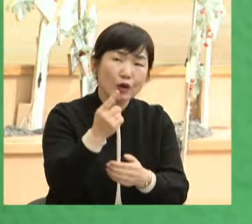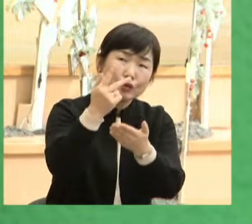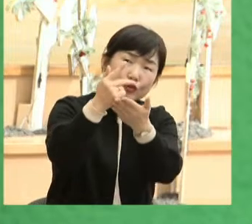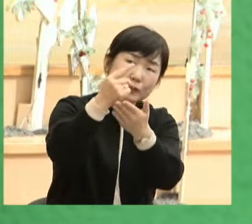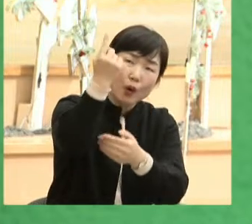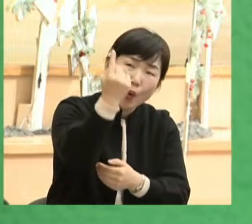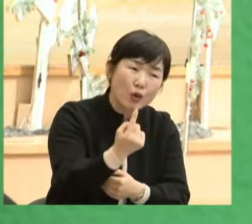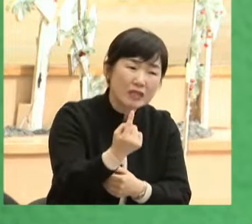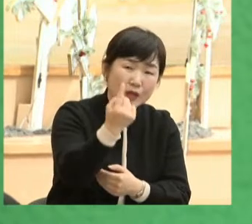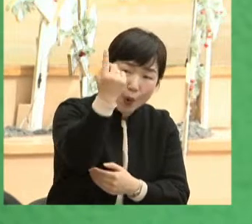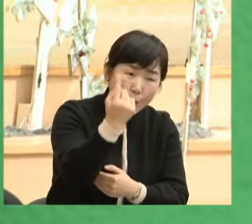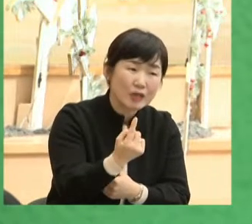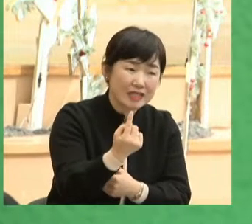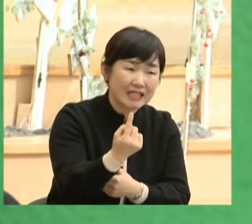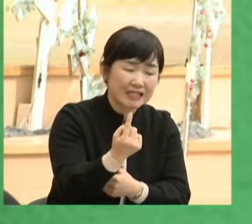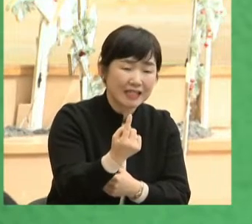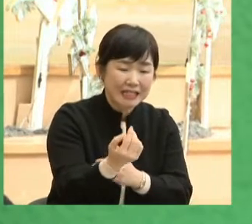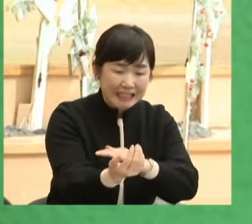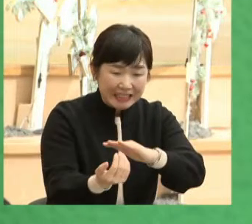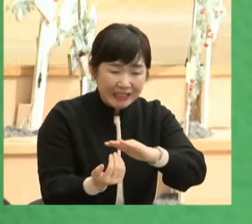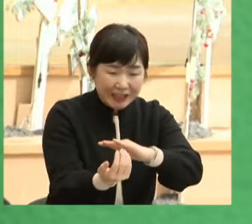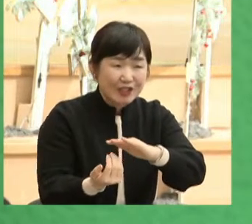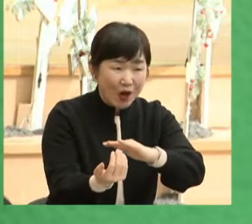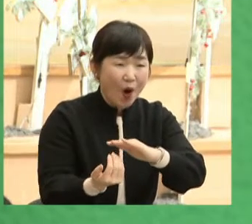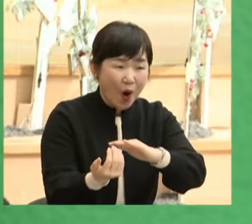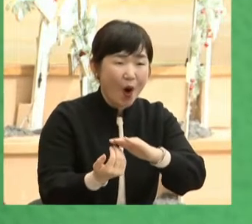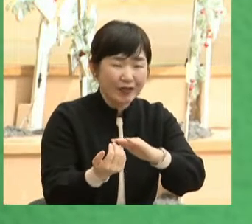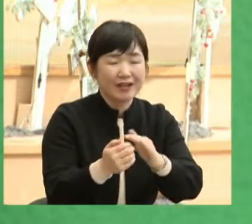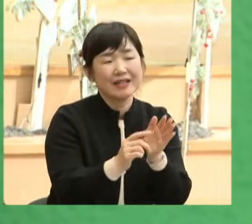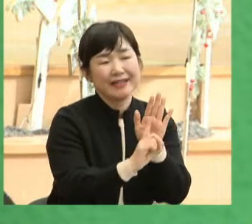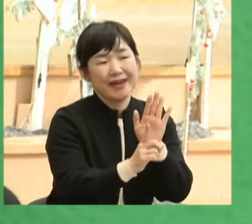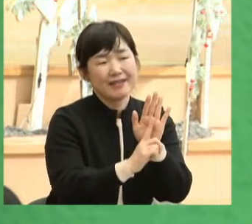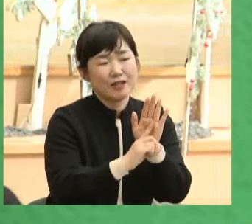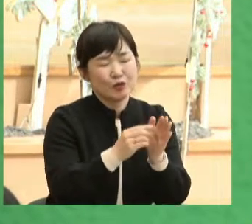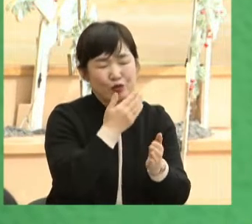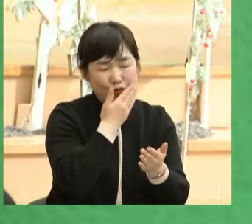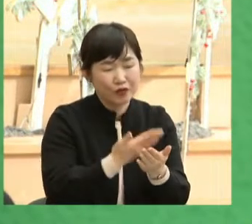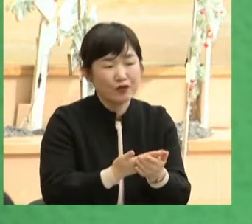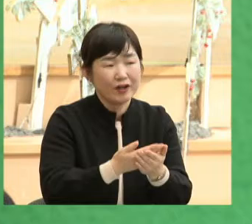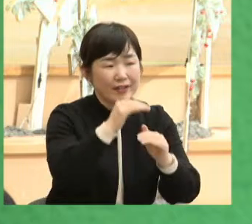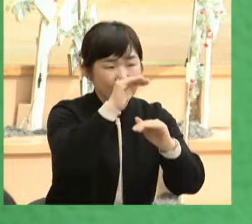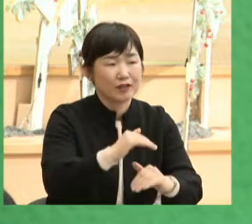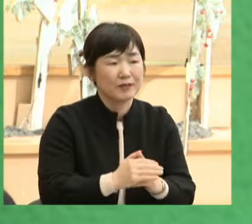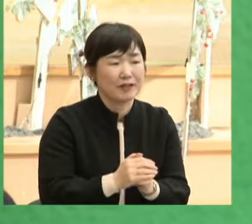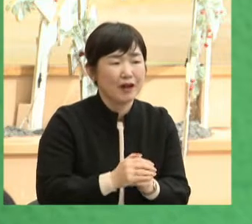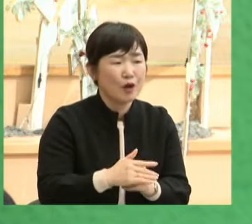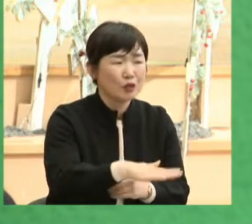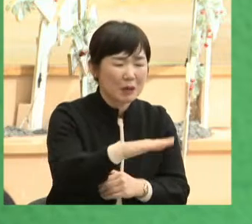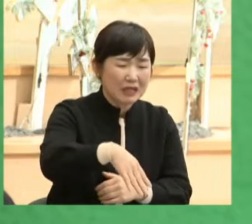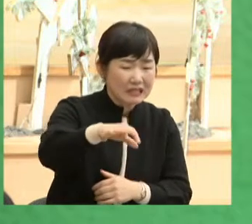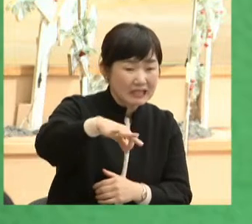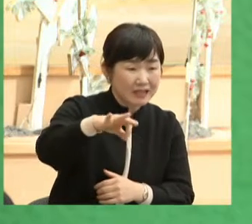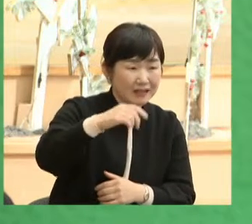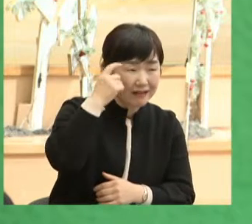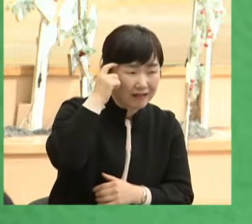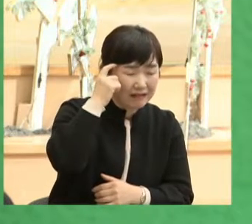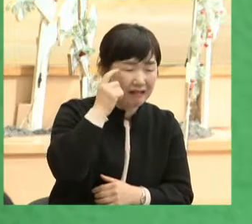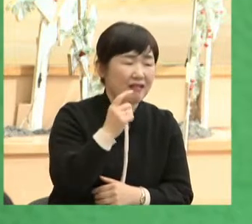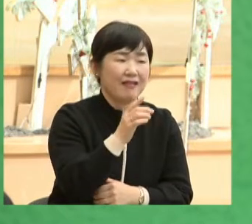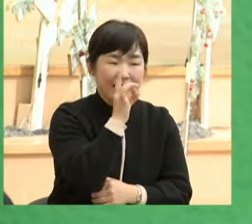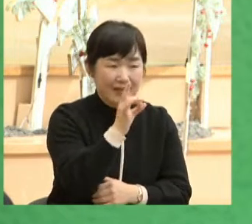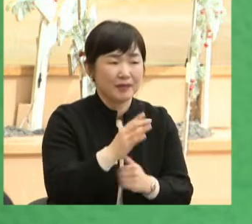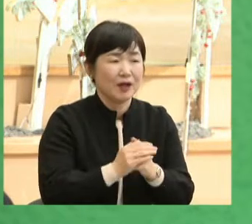송탄에 준비를 보여주는 진짜 중요한 보물이에요 이걸 우리가 여기서 그렇습니다 많은